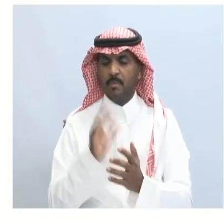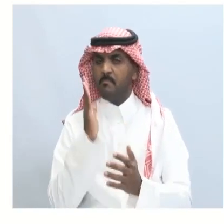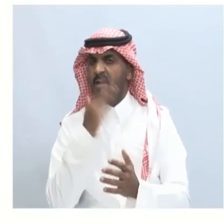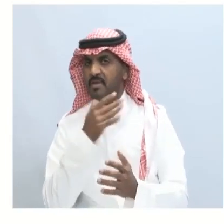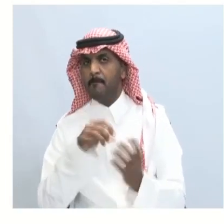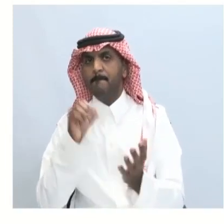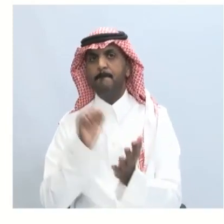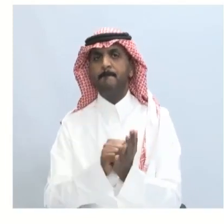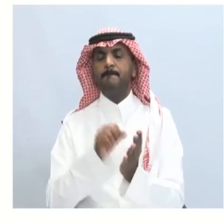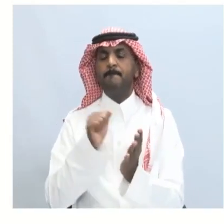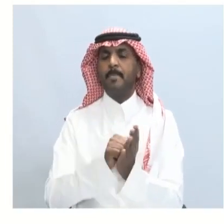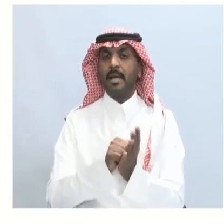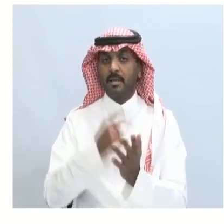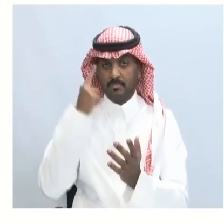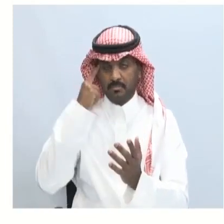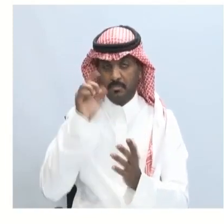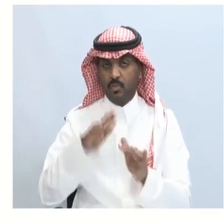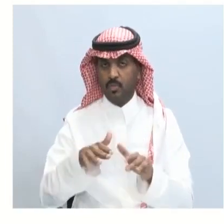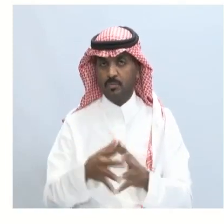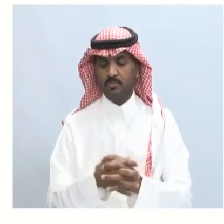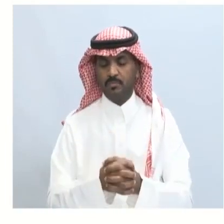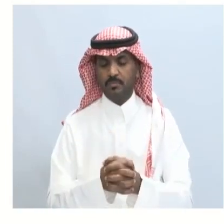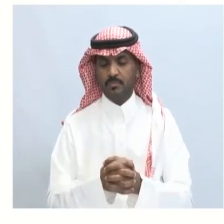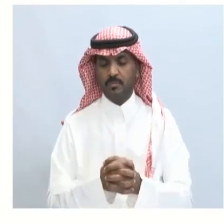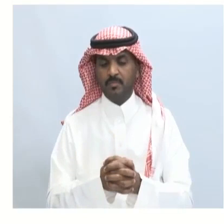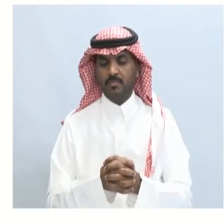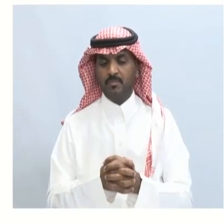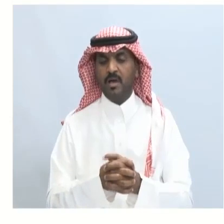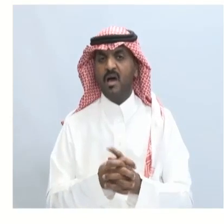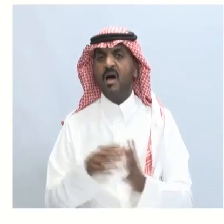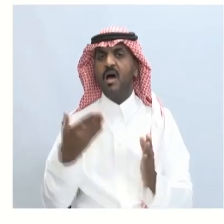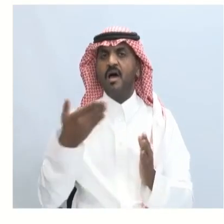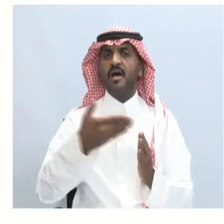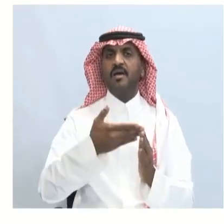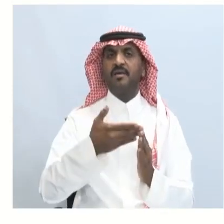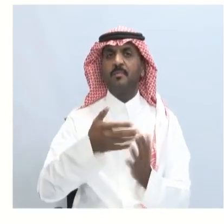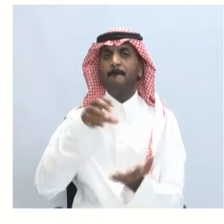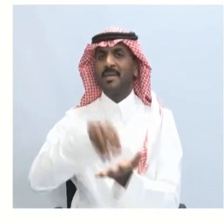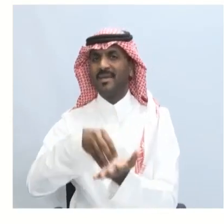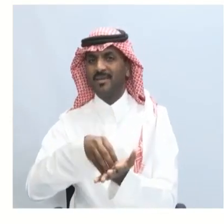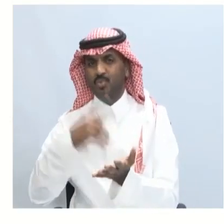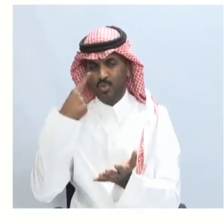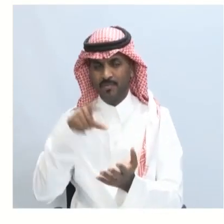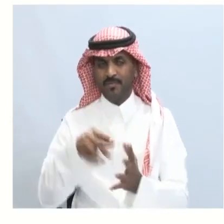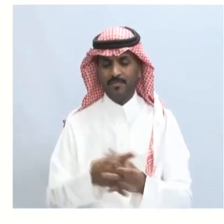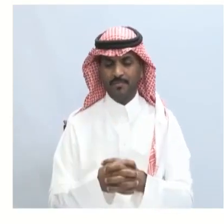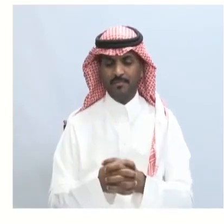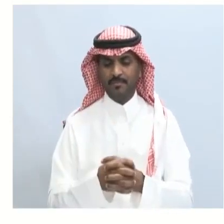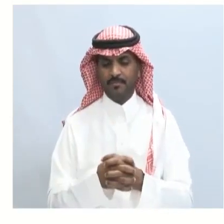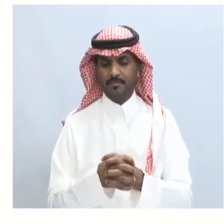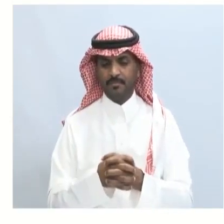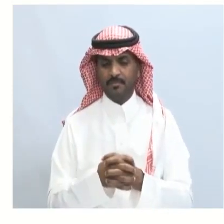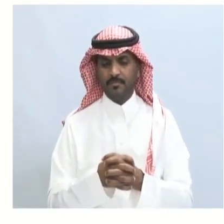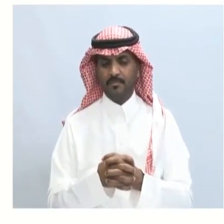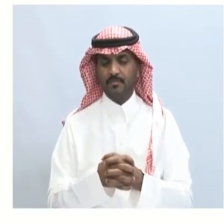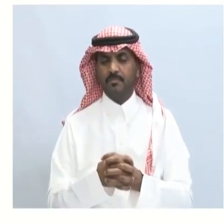له مكانا معلوما ففي اخر محل وجد فيه ففي اخر محل وجد فيه